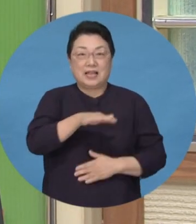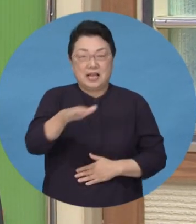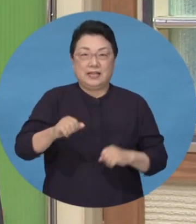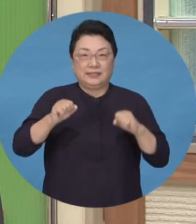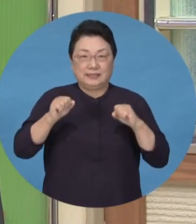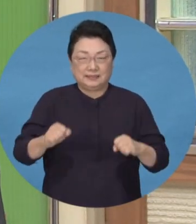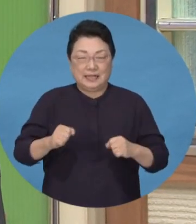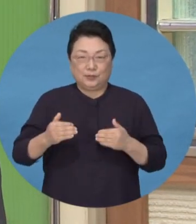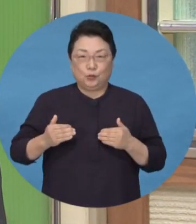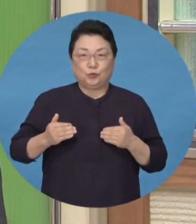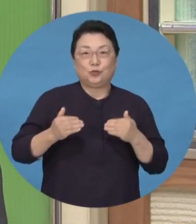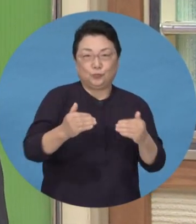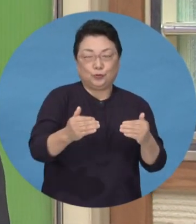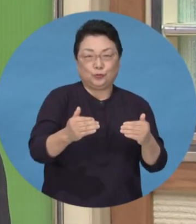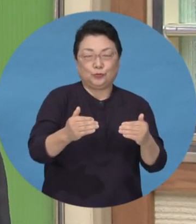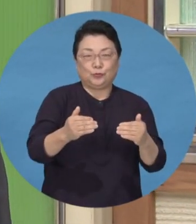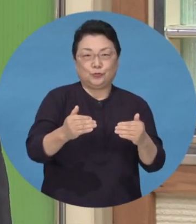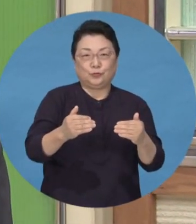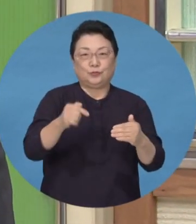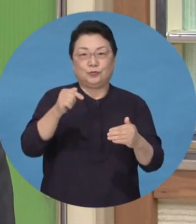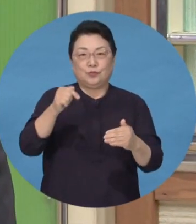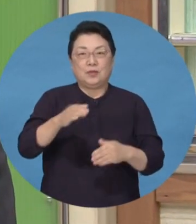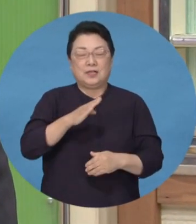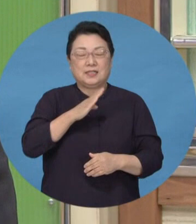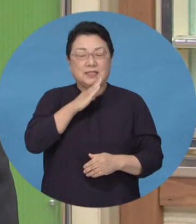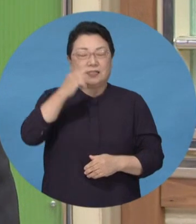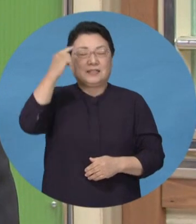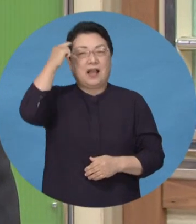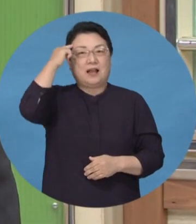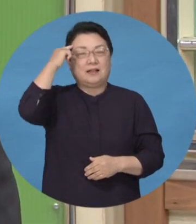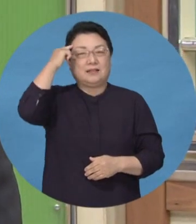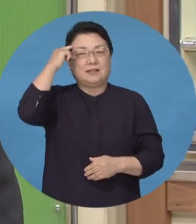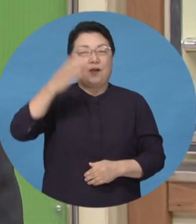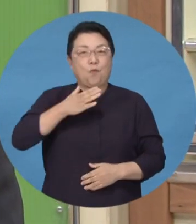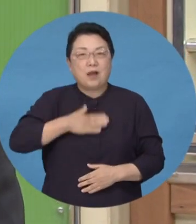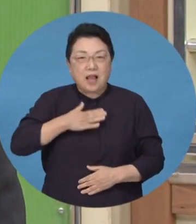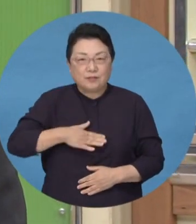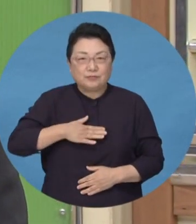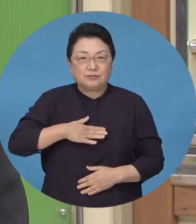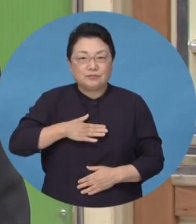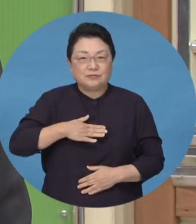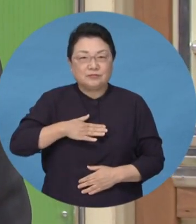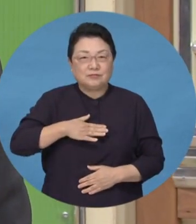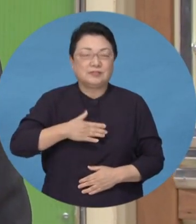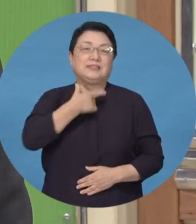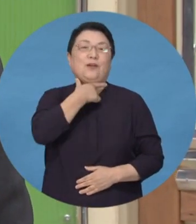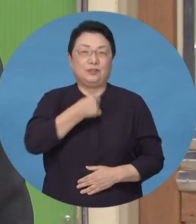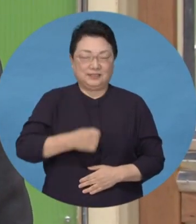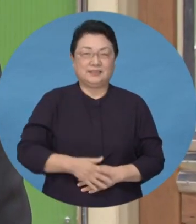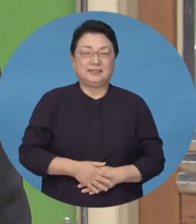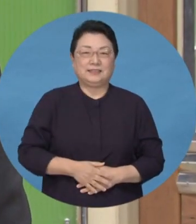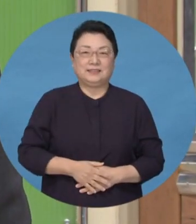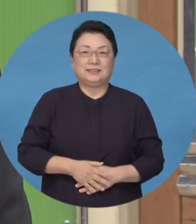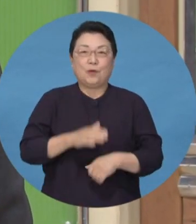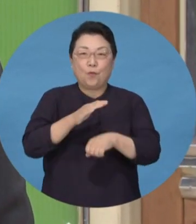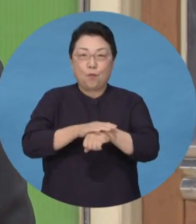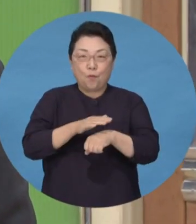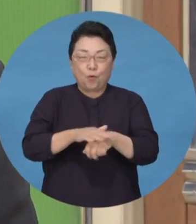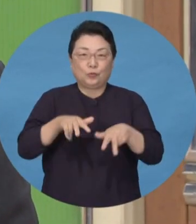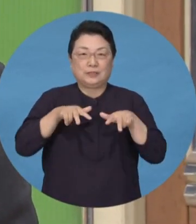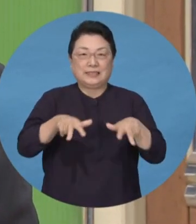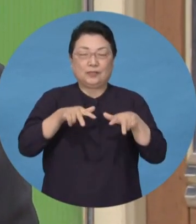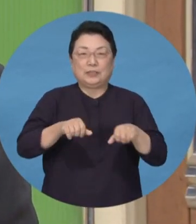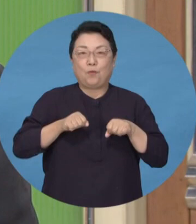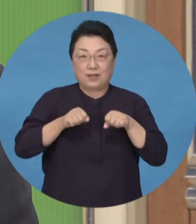彼と前に進んでいくこういう子多くの県民の皆々様に持っていただきたいそのためのけん制を